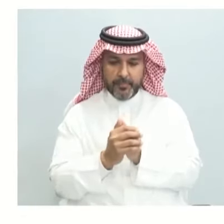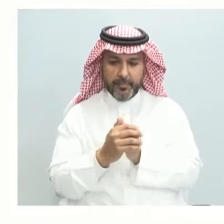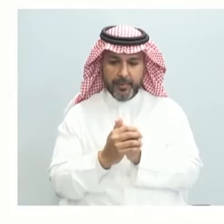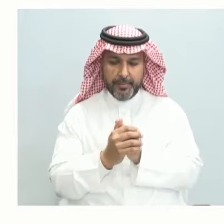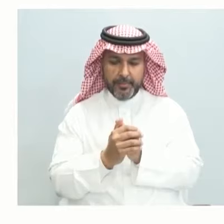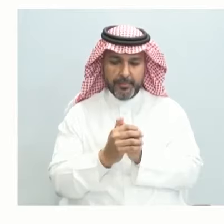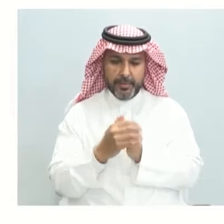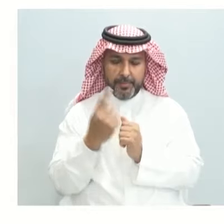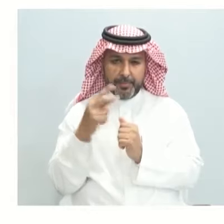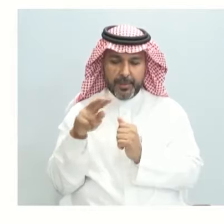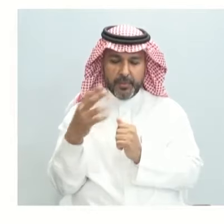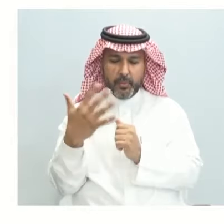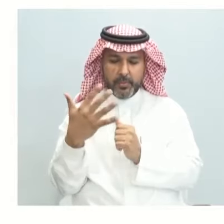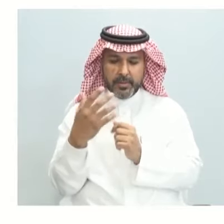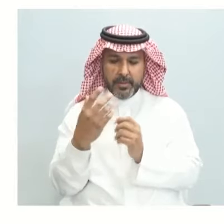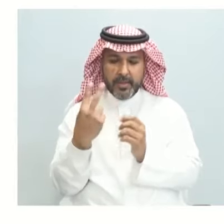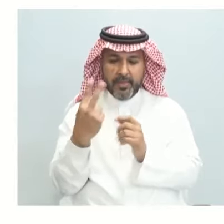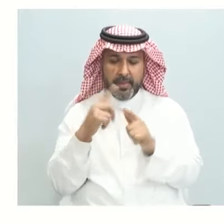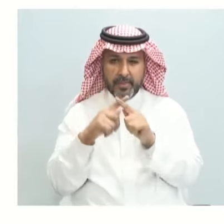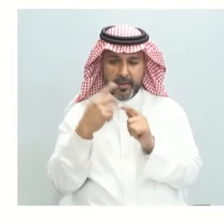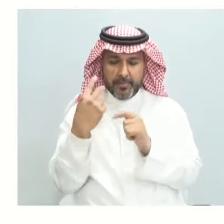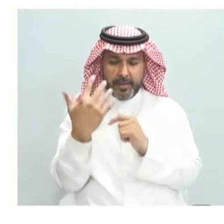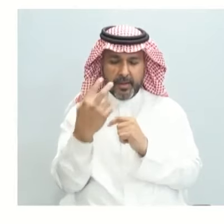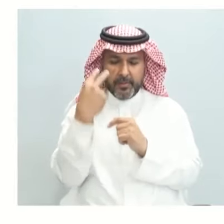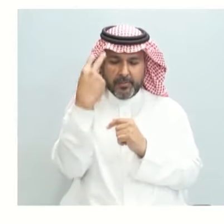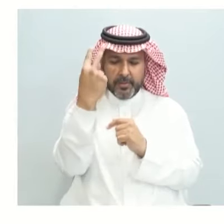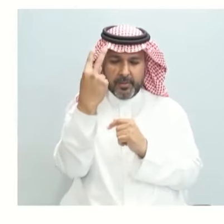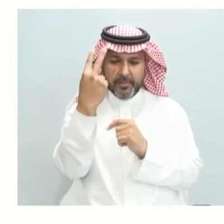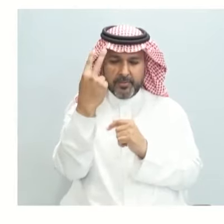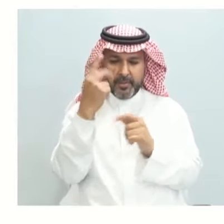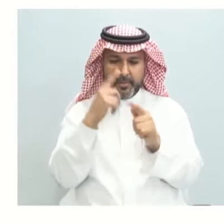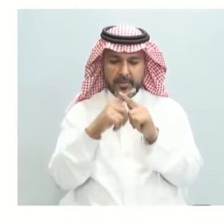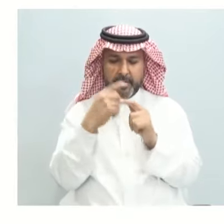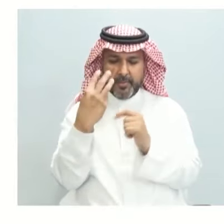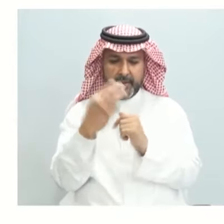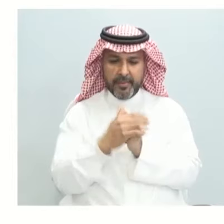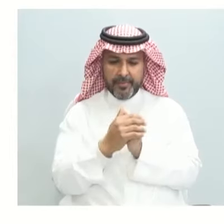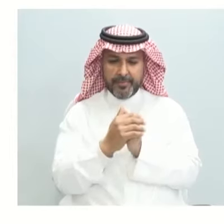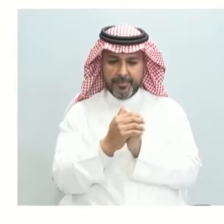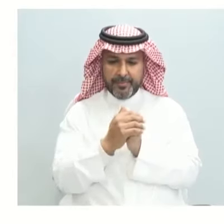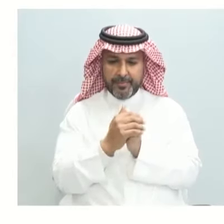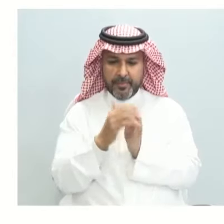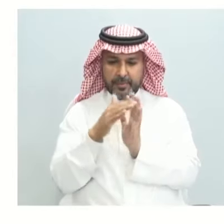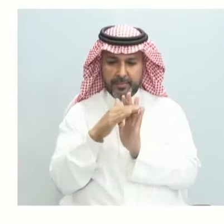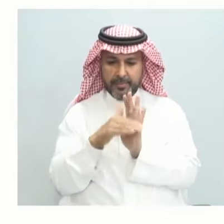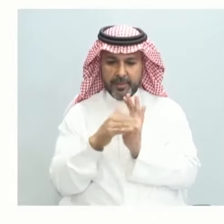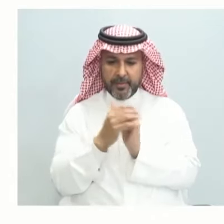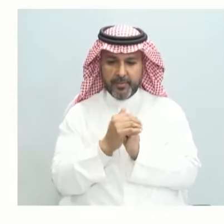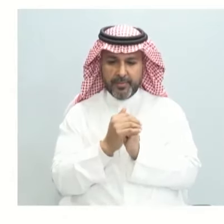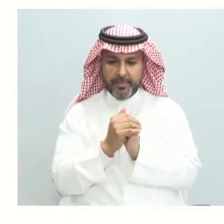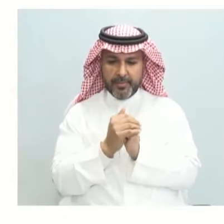واحد 1952 ضرب ثلاثه خمسه او اثنين ضرب ثلاثه اس واحد